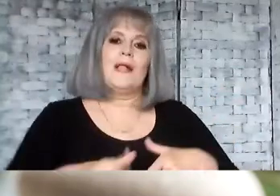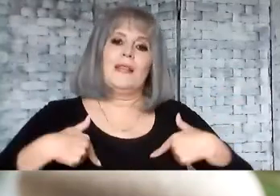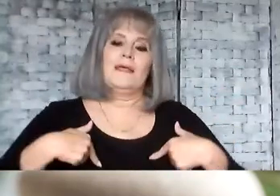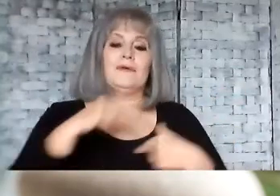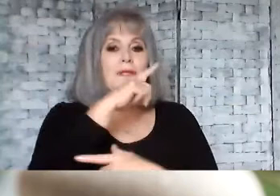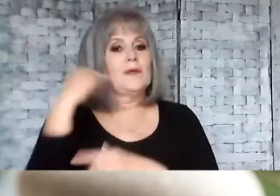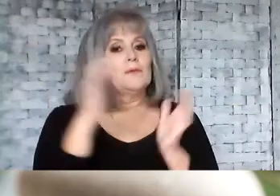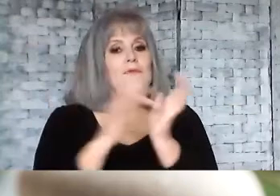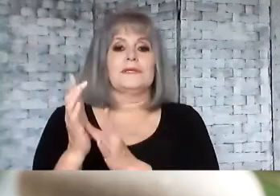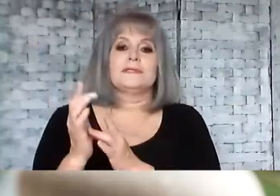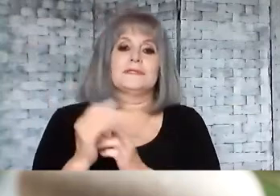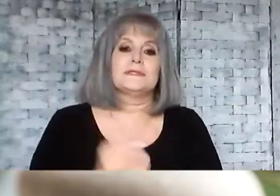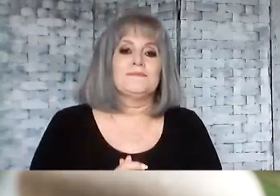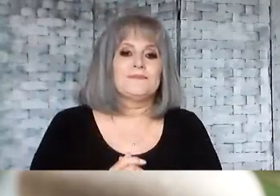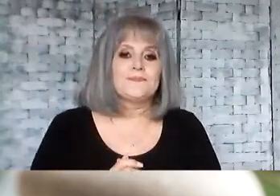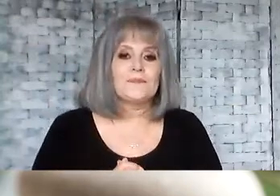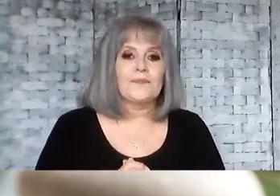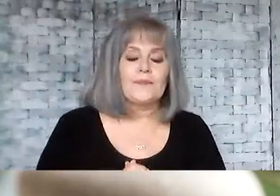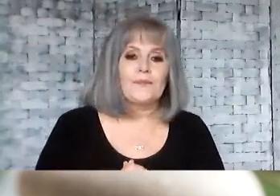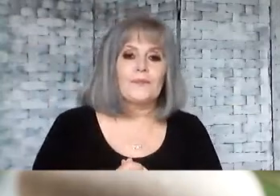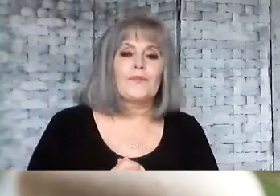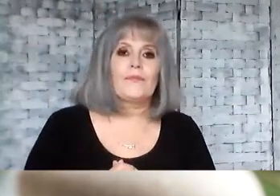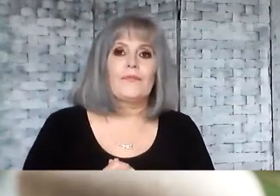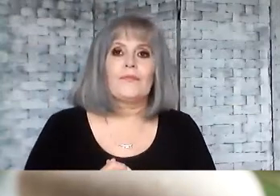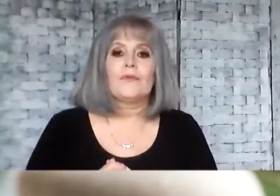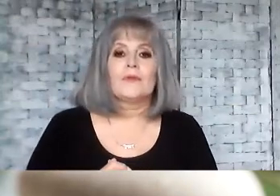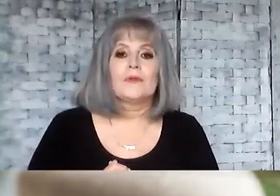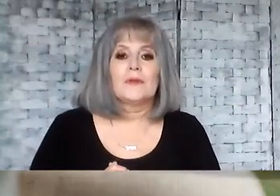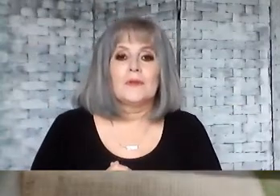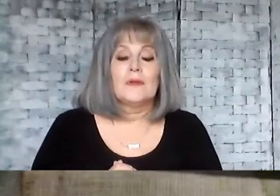lewens. In die naam van Jesus.